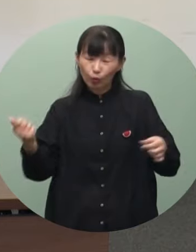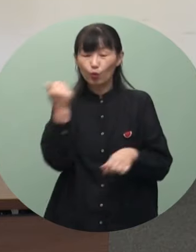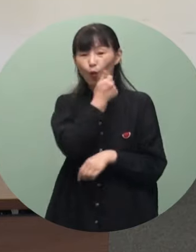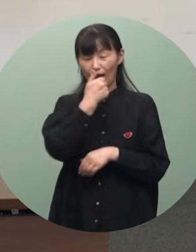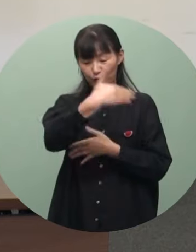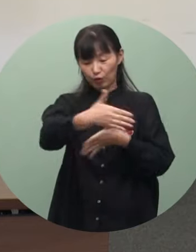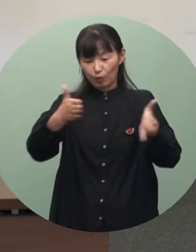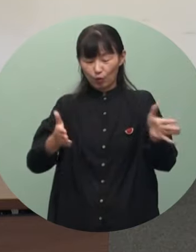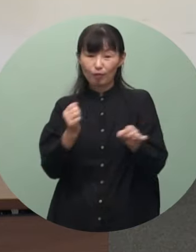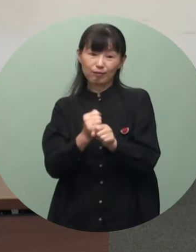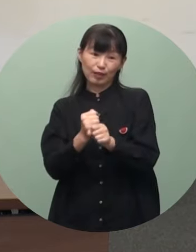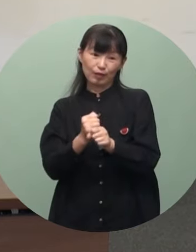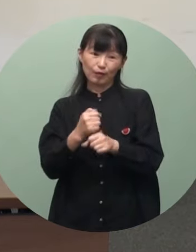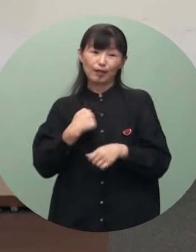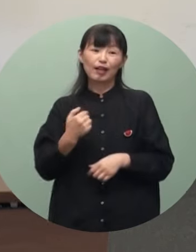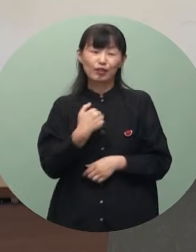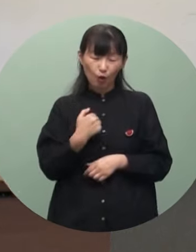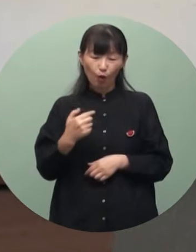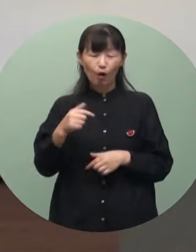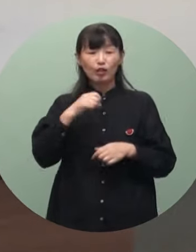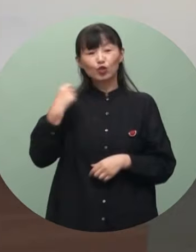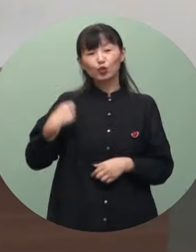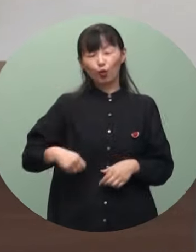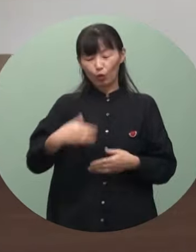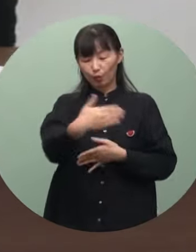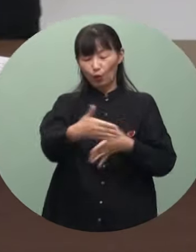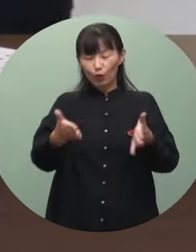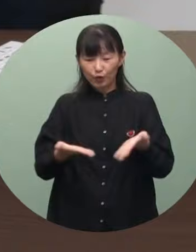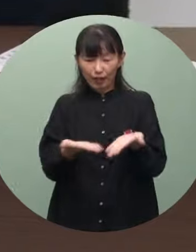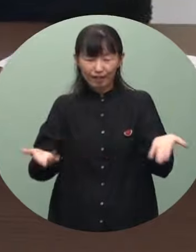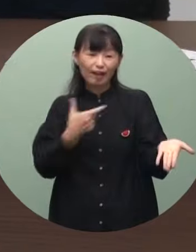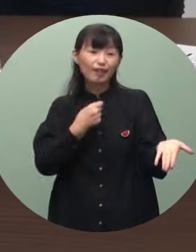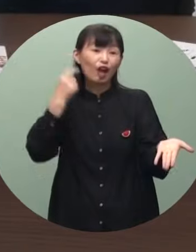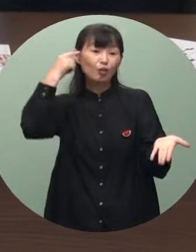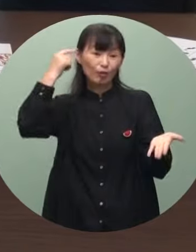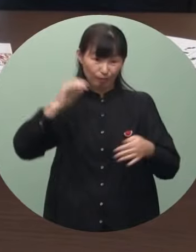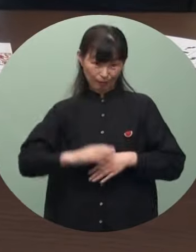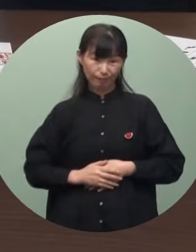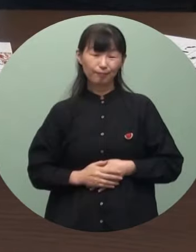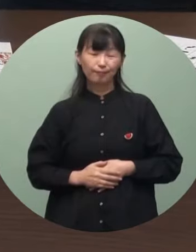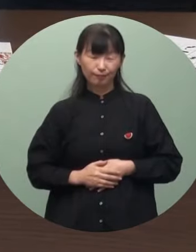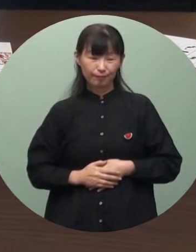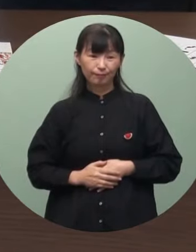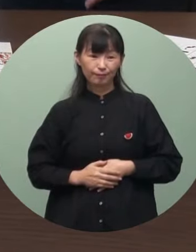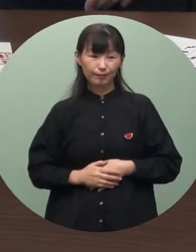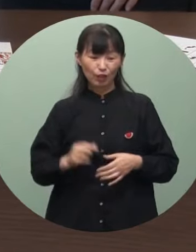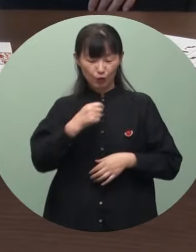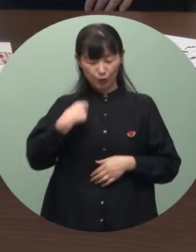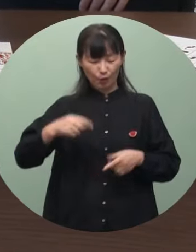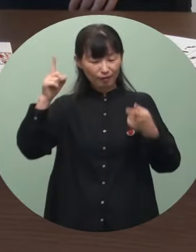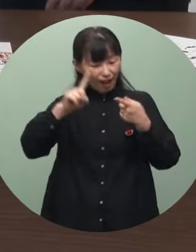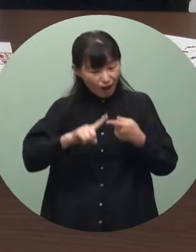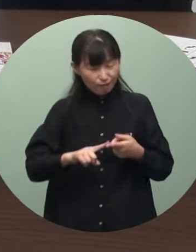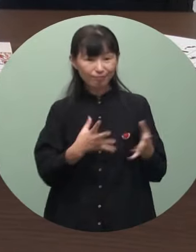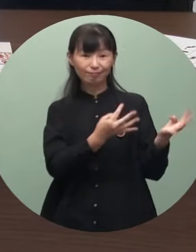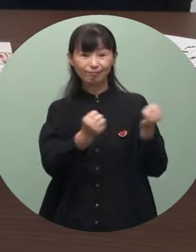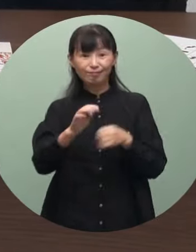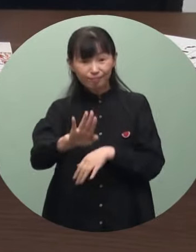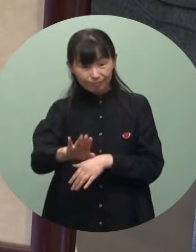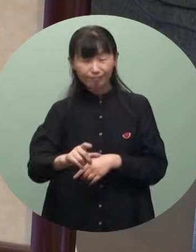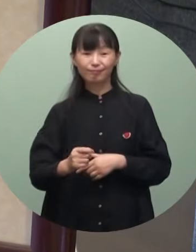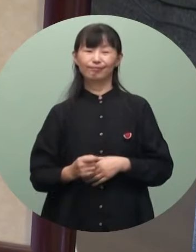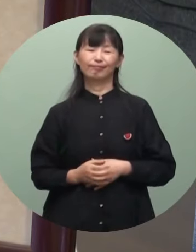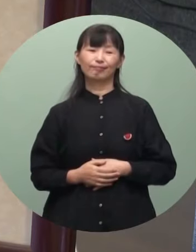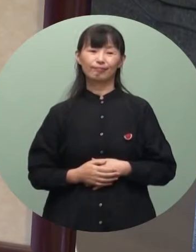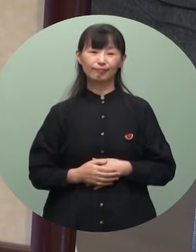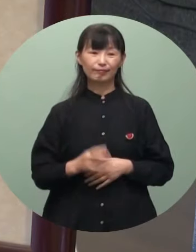設ける予定です。でこちらが私の中国ブースで出したいものの数々です。 はい、中国らしいものがたくさん並んでいます